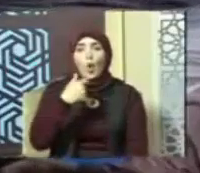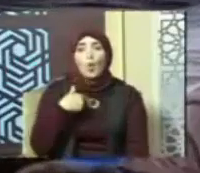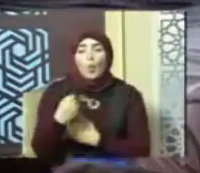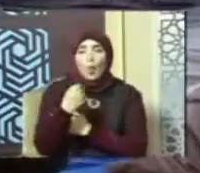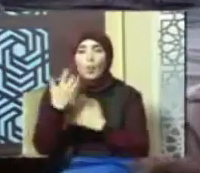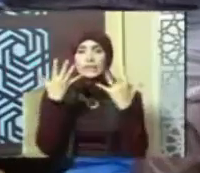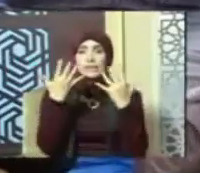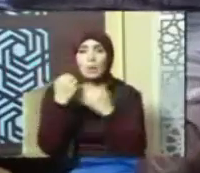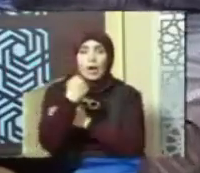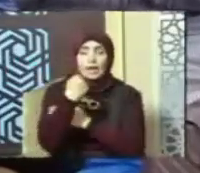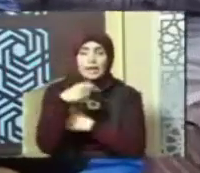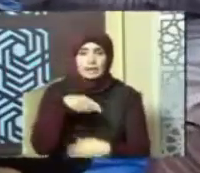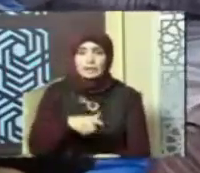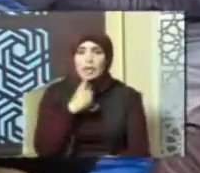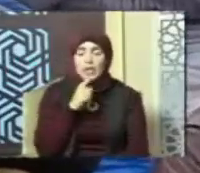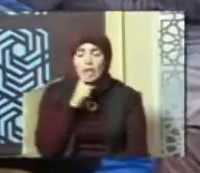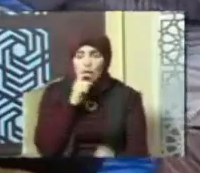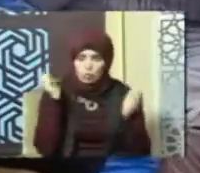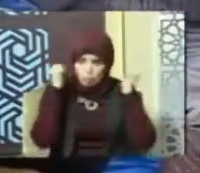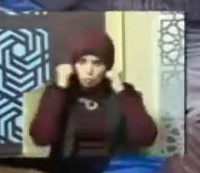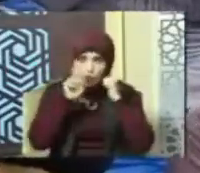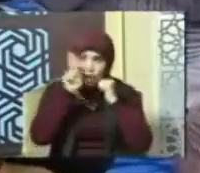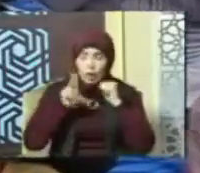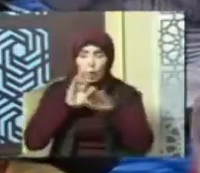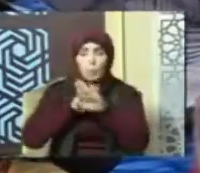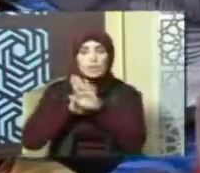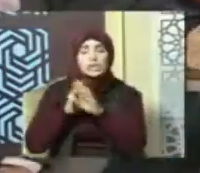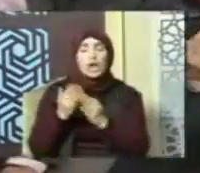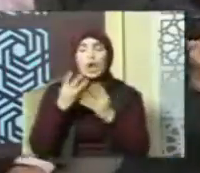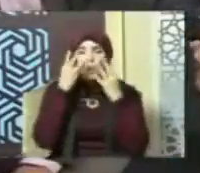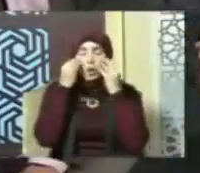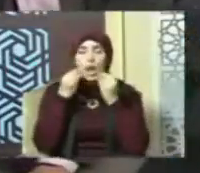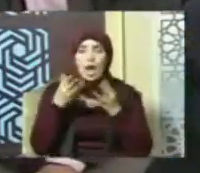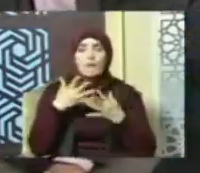ذلك والقاضي عليه. توبوا إلى الله واسألوه العفو والعافية.